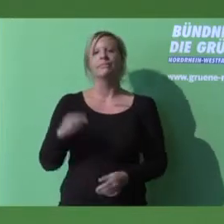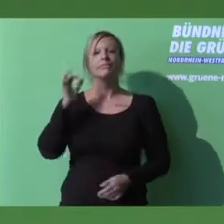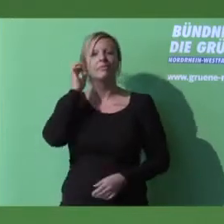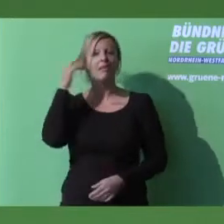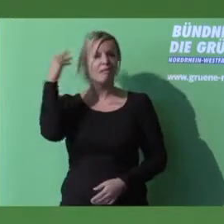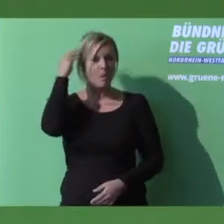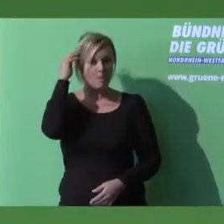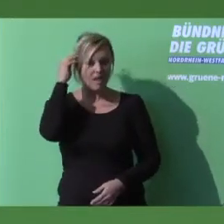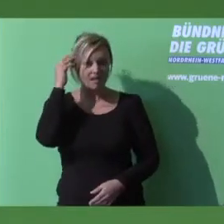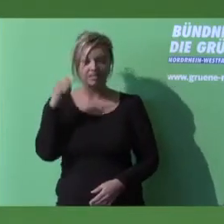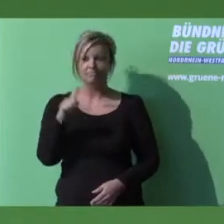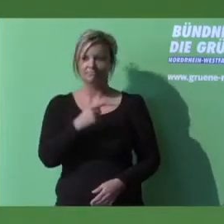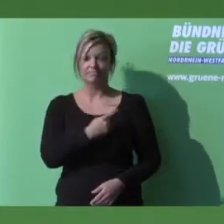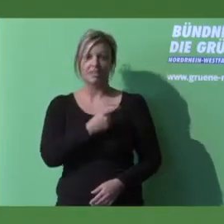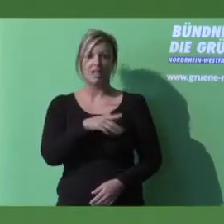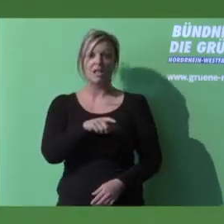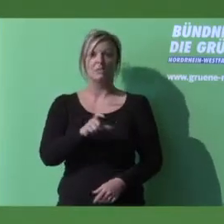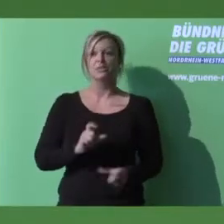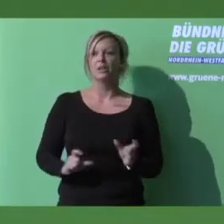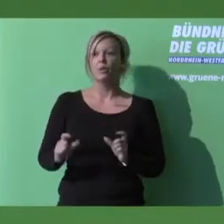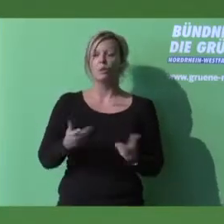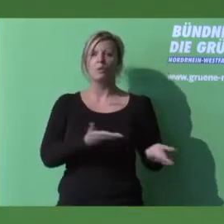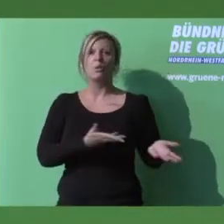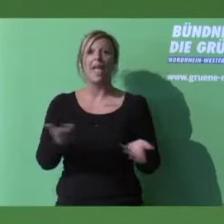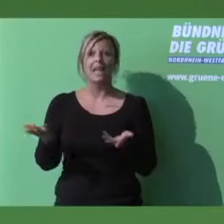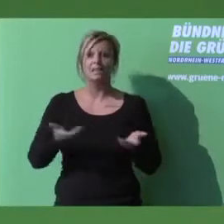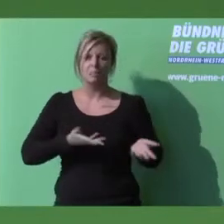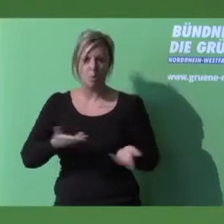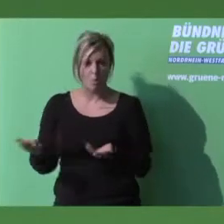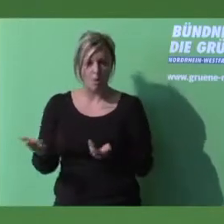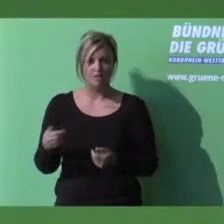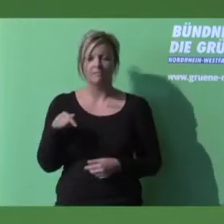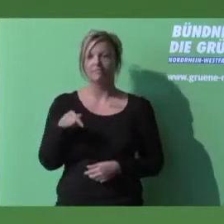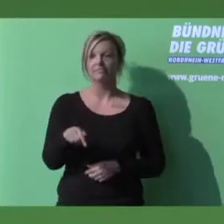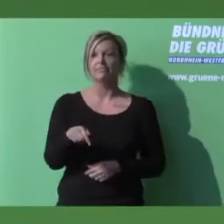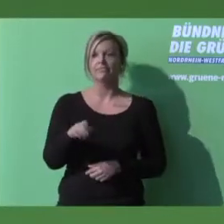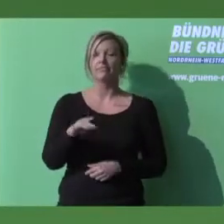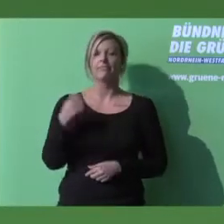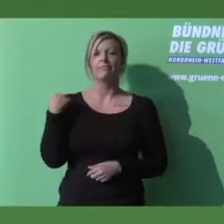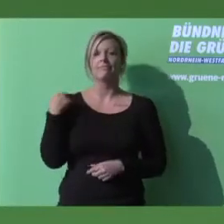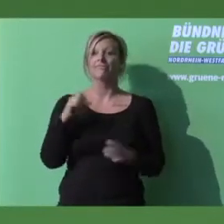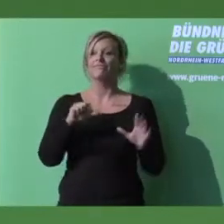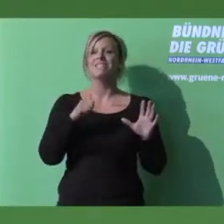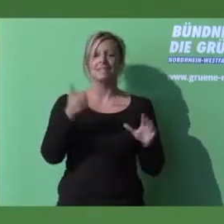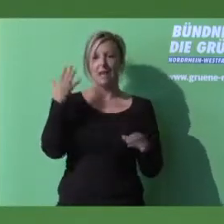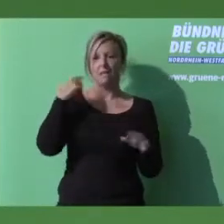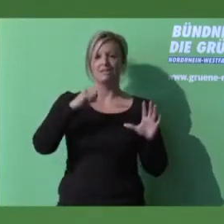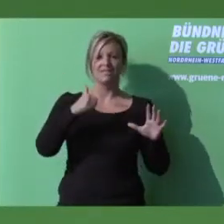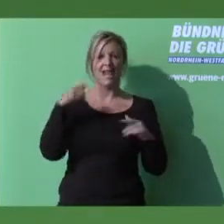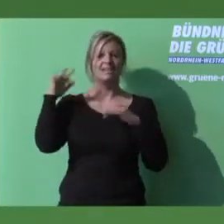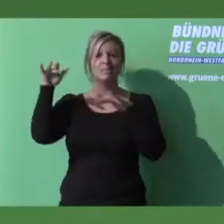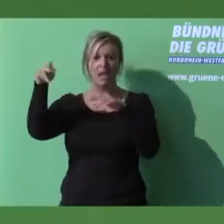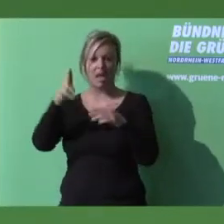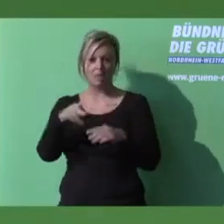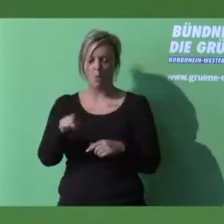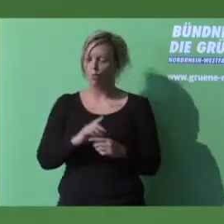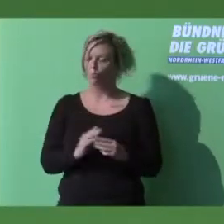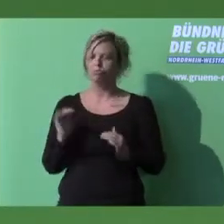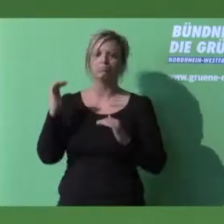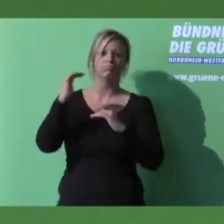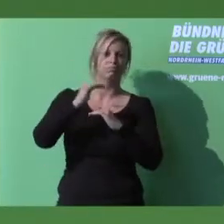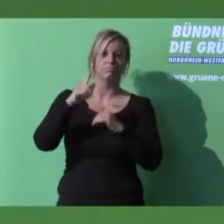Merkel sind die Rüstungsexporte von 6 auf über 11 Milliarden Euro